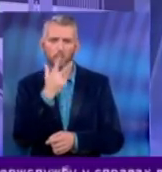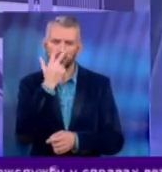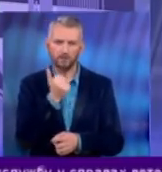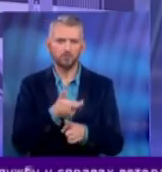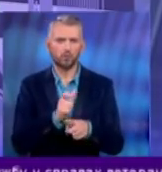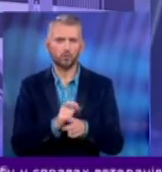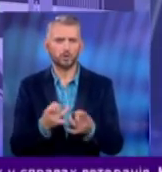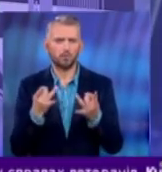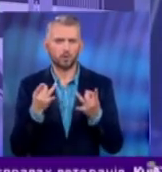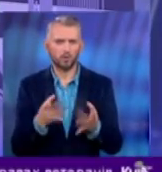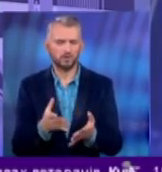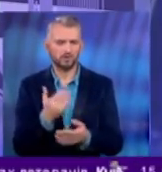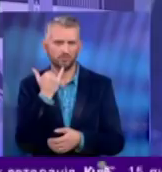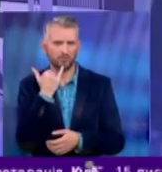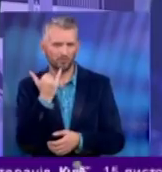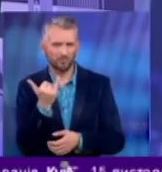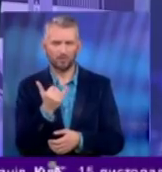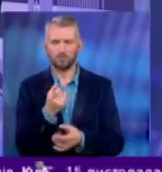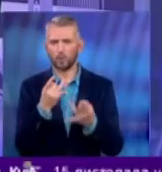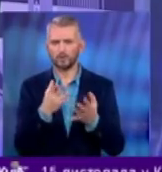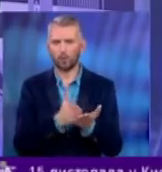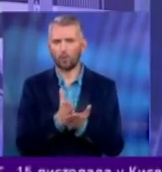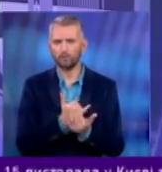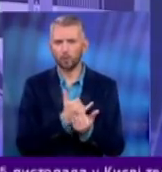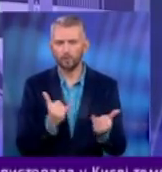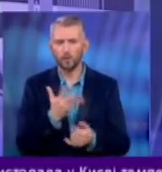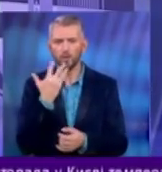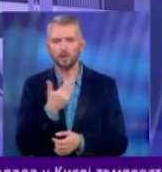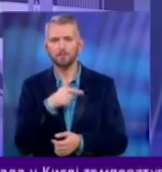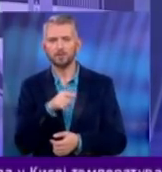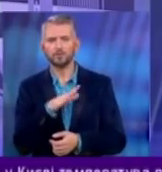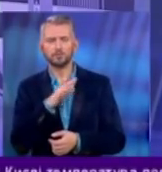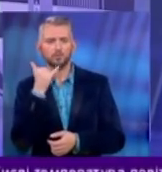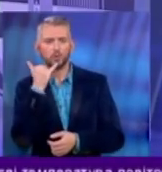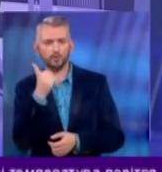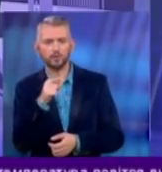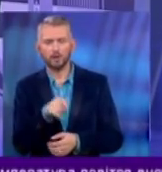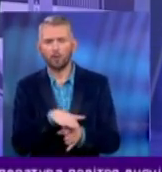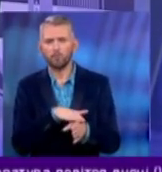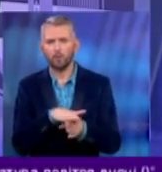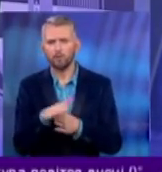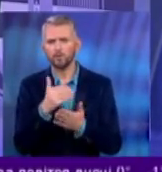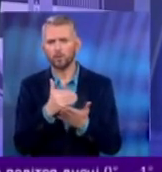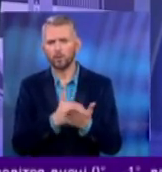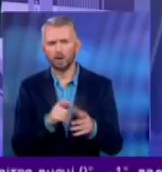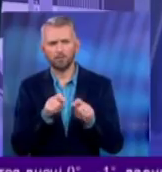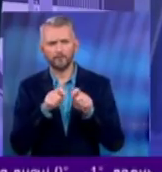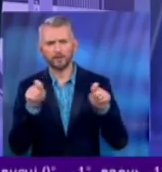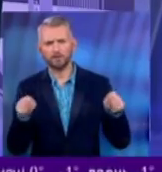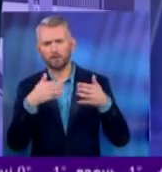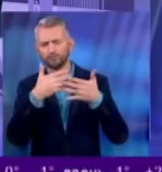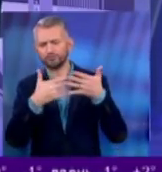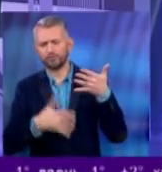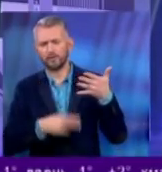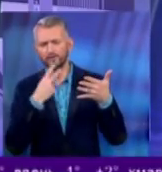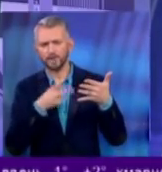дуже проста лінія, просте обслуговування. Коли ми туди телефонуємо, там повністю програма відкриває, видно,